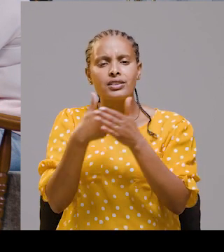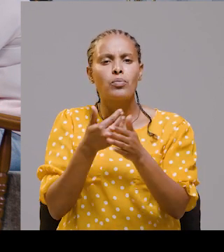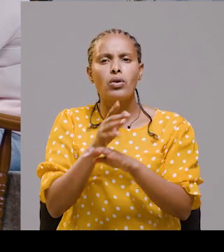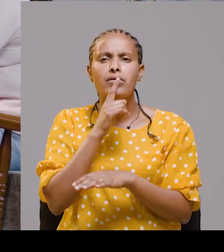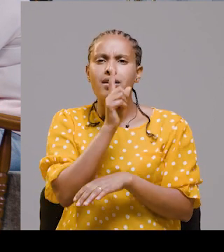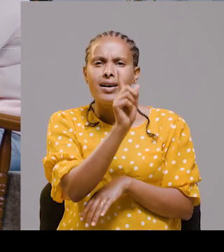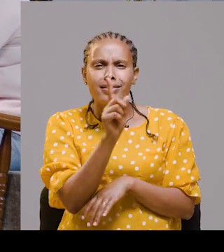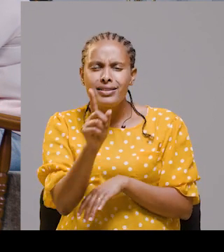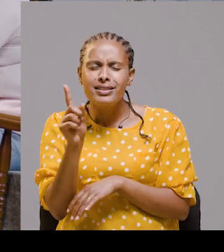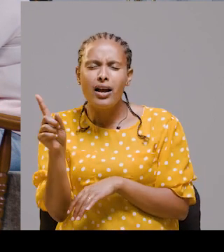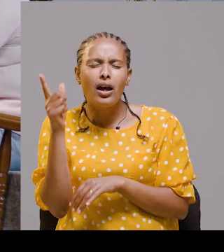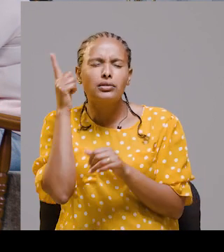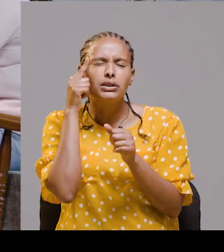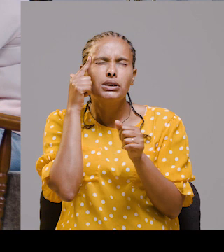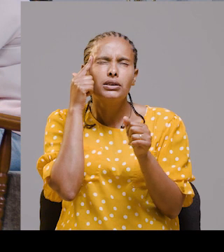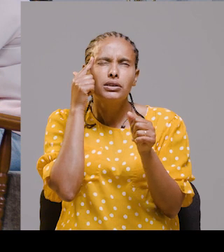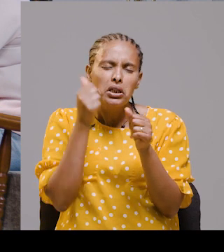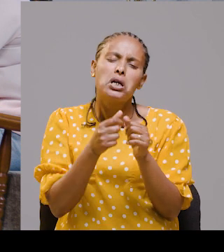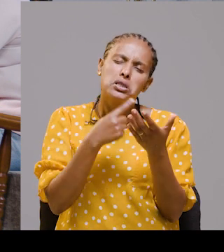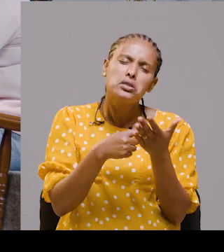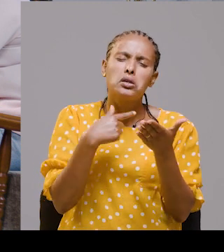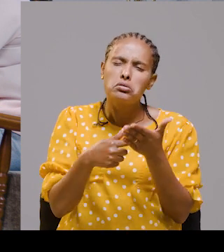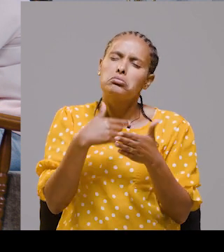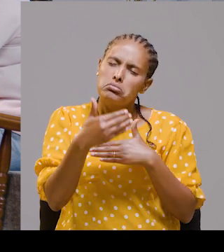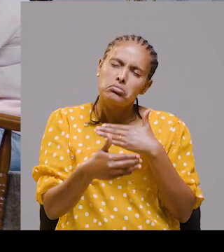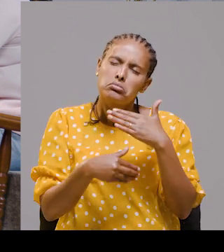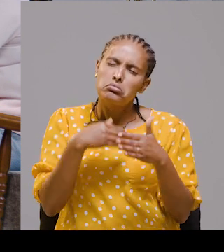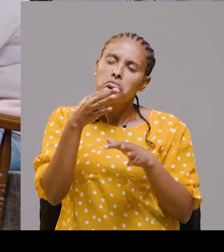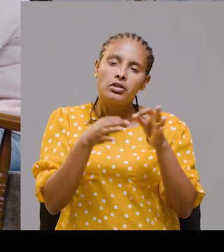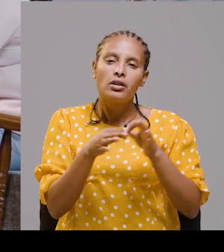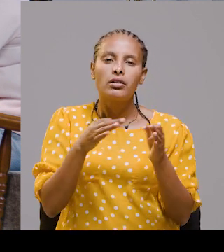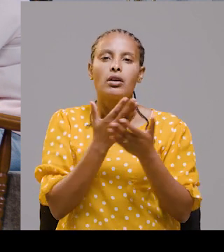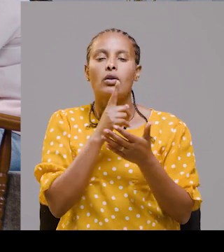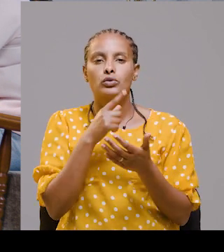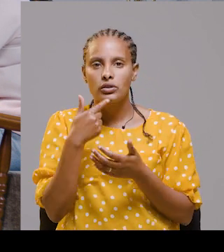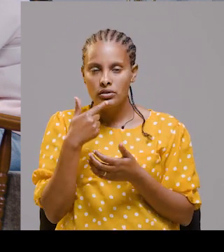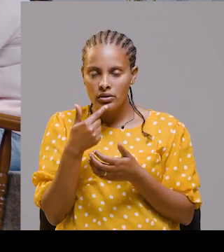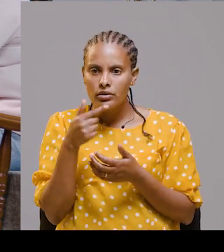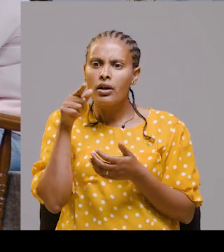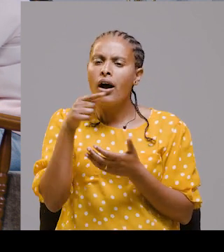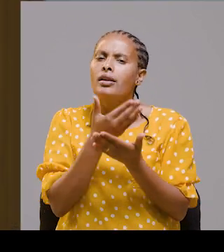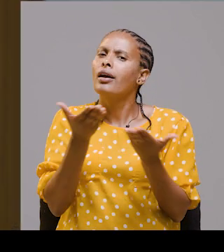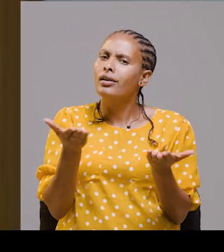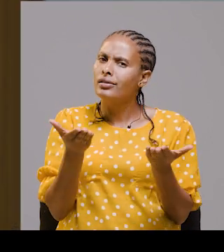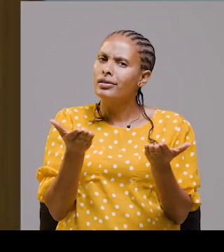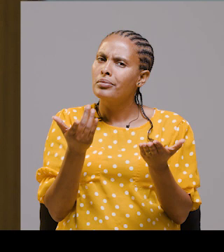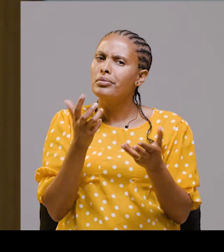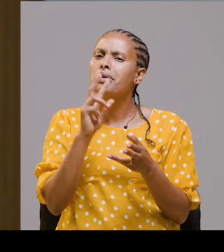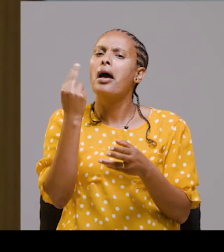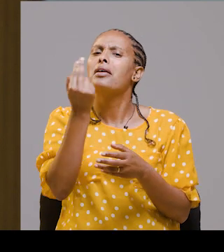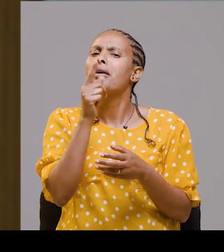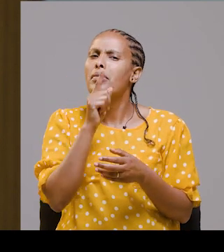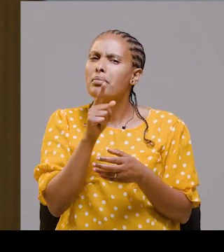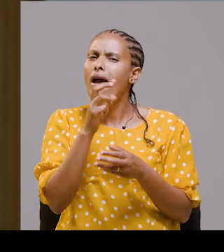በኋላ እያንዳንዱን የደረሰባትን ነገር እንዲሆኖ እንዲህ አድርጎኝ እንዲህ ብሎ የሚሉትን ነገሮች እንትን ስንል ያ ነገር ምን ያህል ነው ጥቅሙ፣